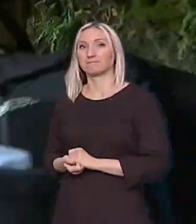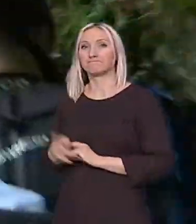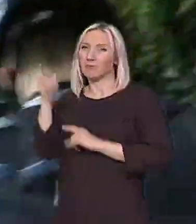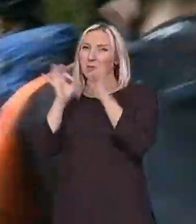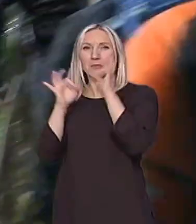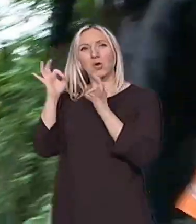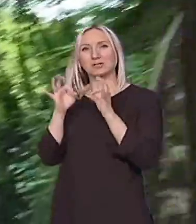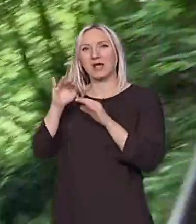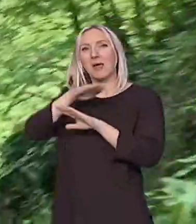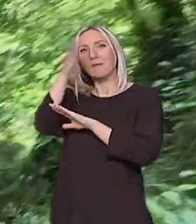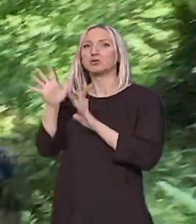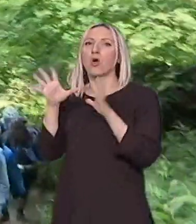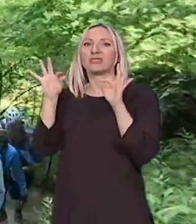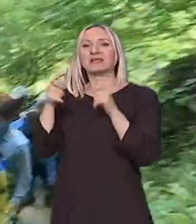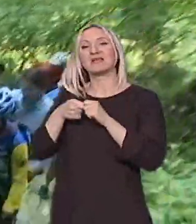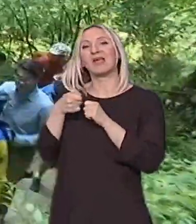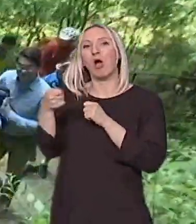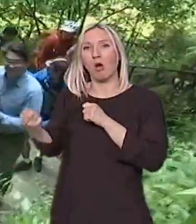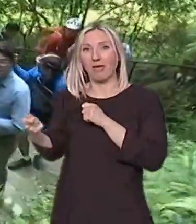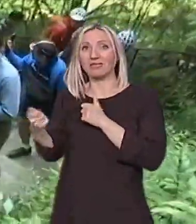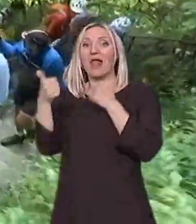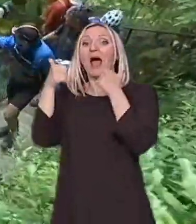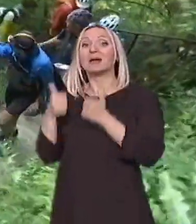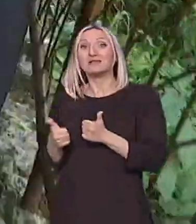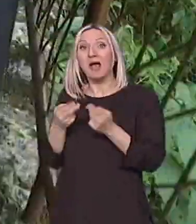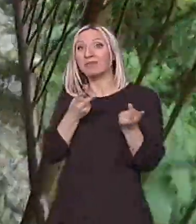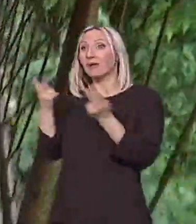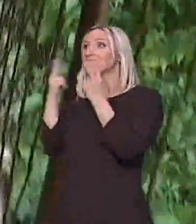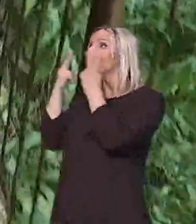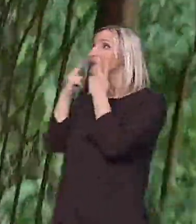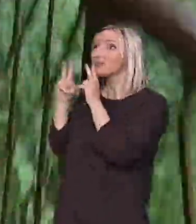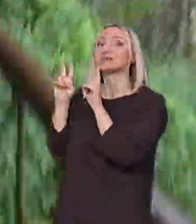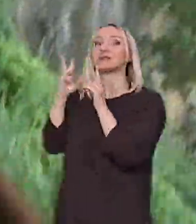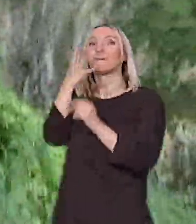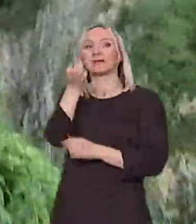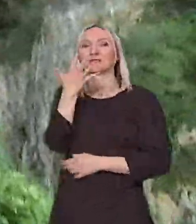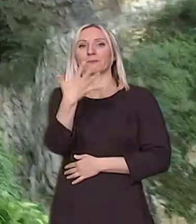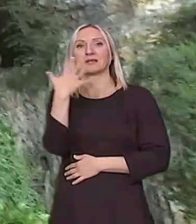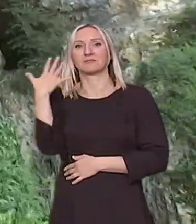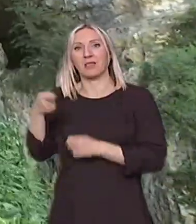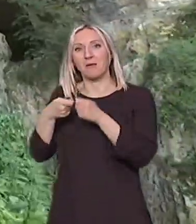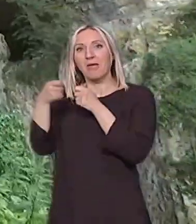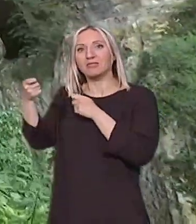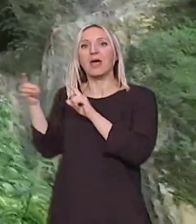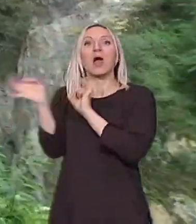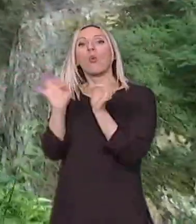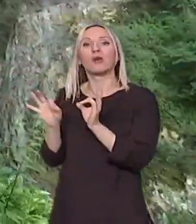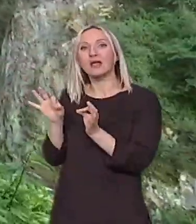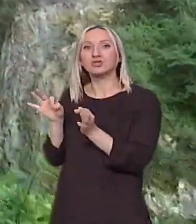Procenjuje se da je pećina duga oko 10 km, ali je za sada posetiocima dostupno svega 555 metara uređenih